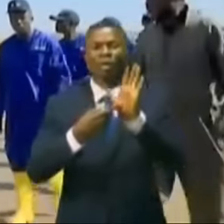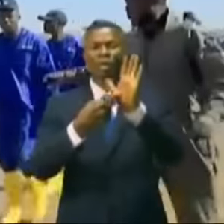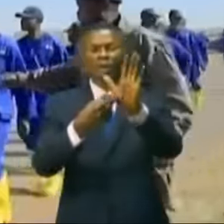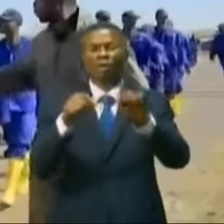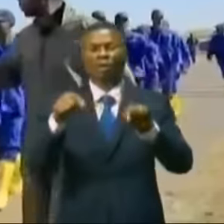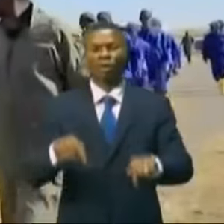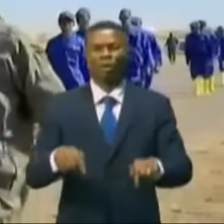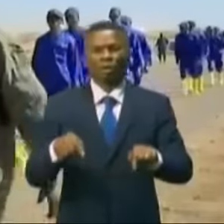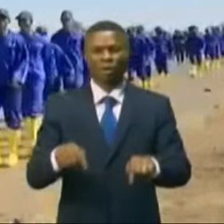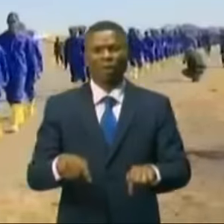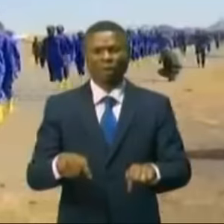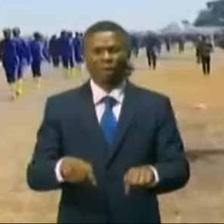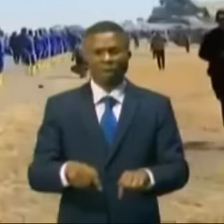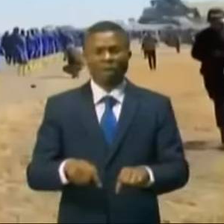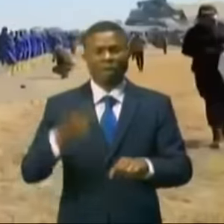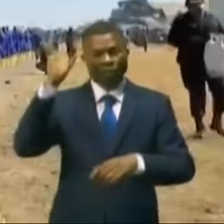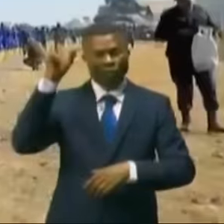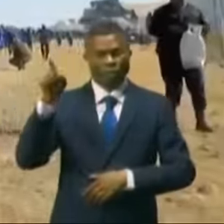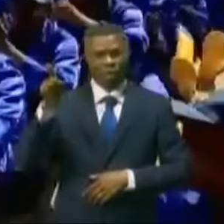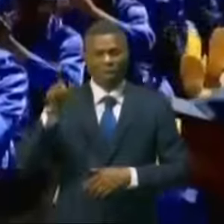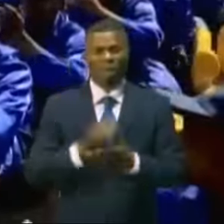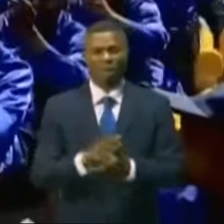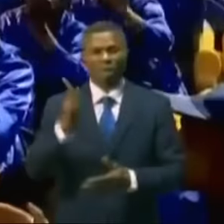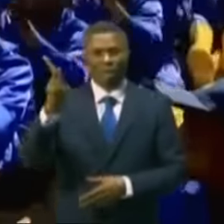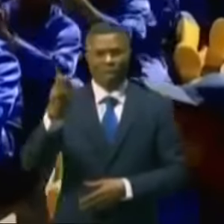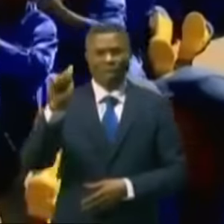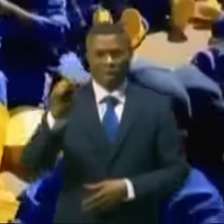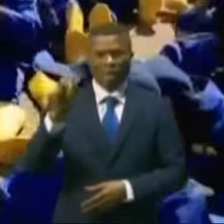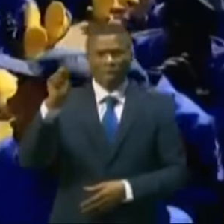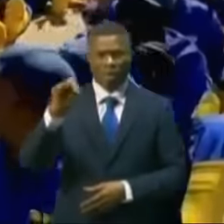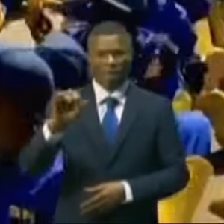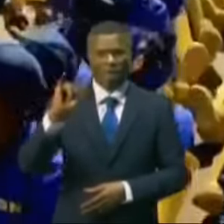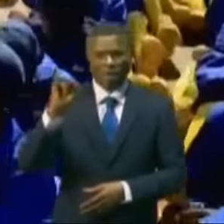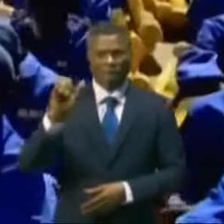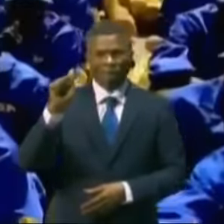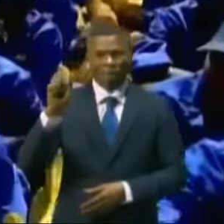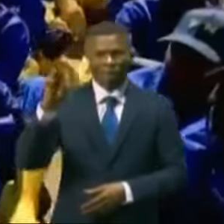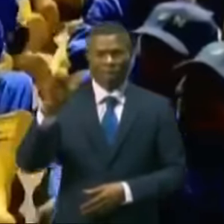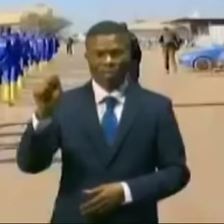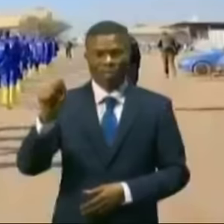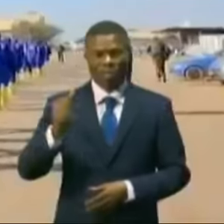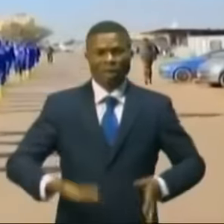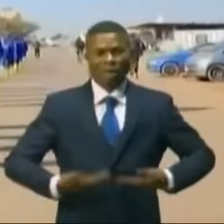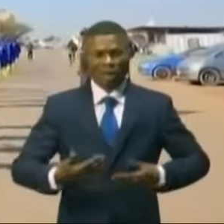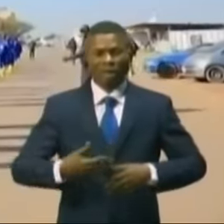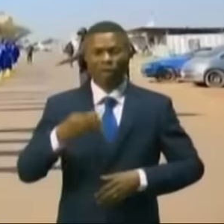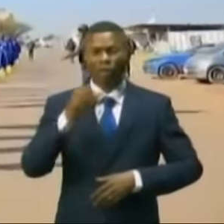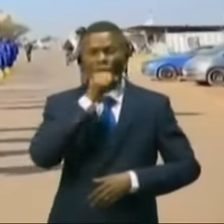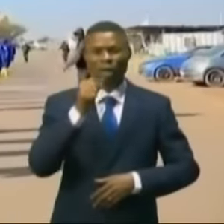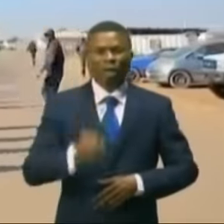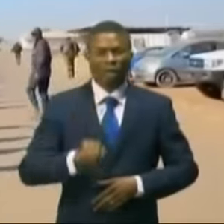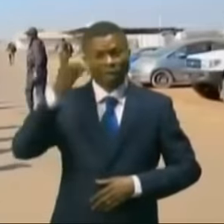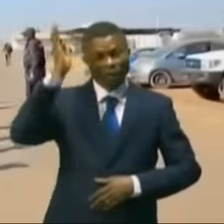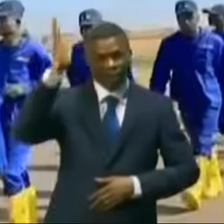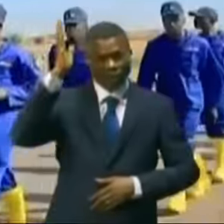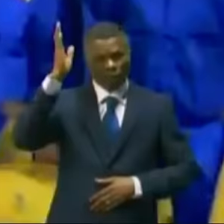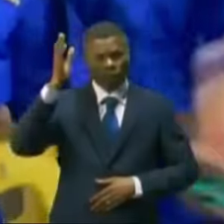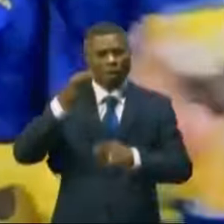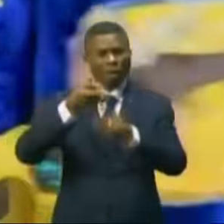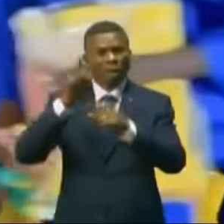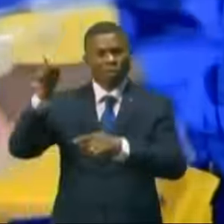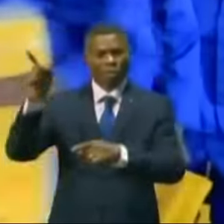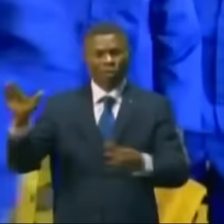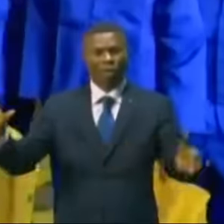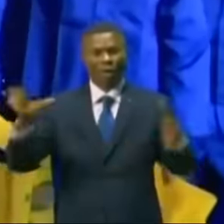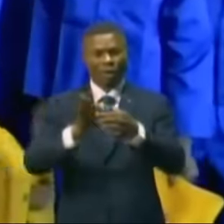aujourd'hui Kanyama-Kasese. La joie de ses ex-Kuluna venus de Kasumbalesa pour faire jonction avec